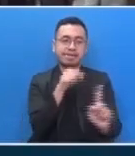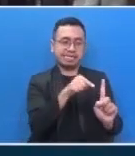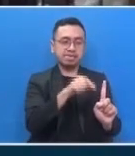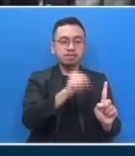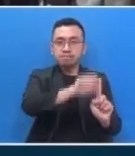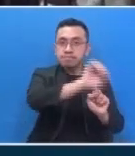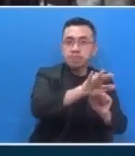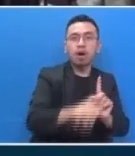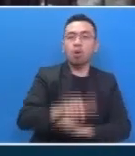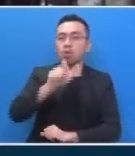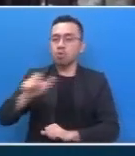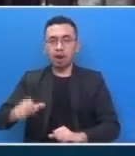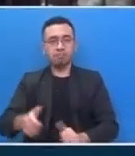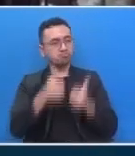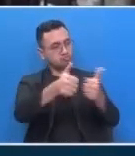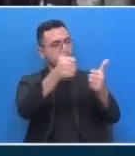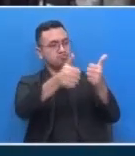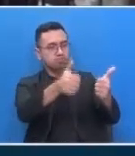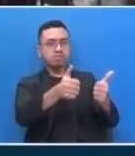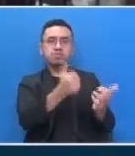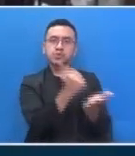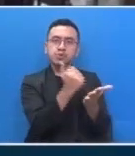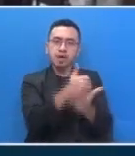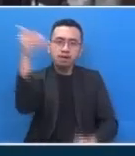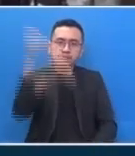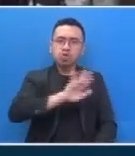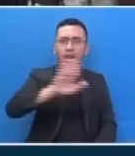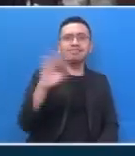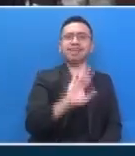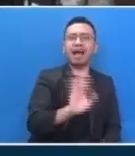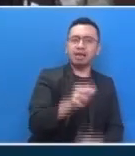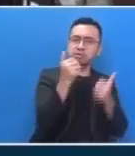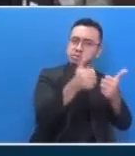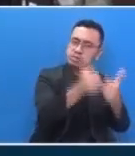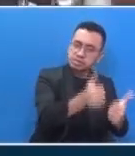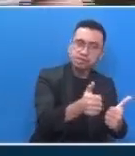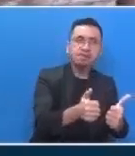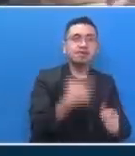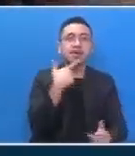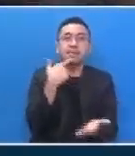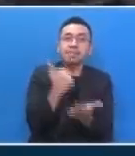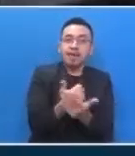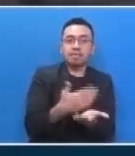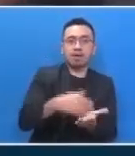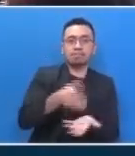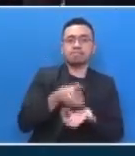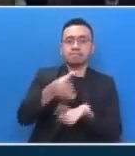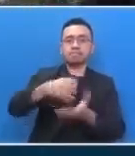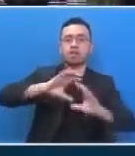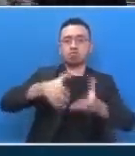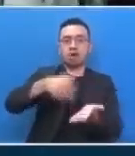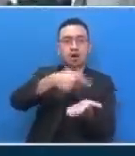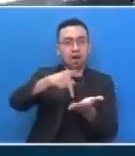bahwa seharusnya e tidak ada penolakan dan yang paling penting adalah penyelenggaraan piala dunia tetap berjalan